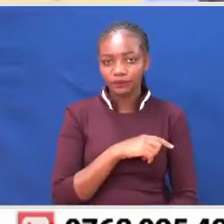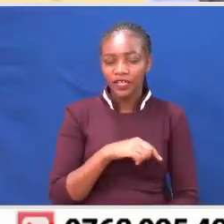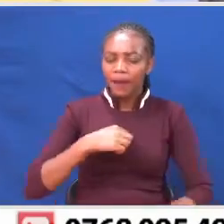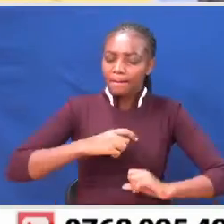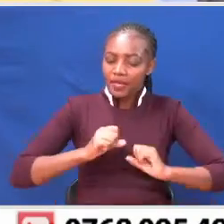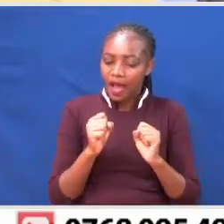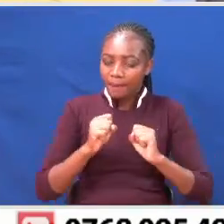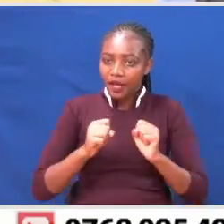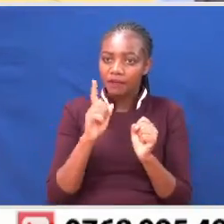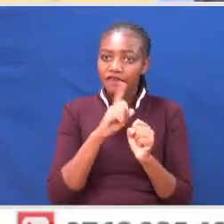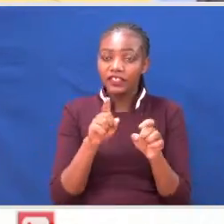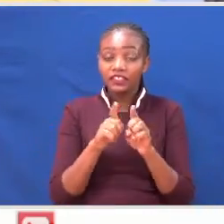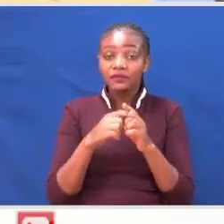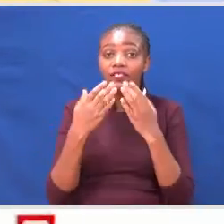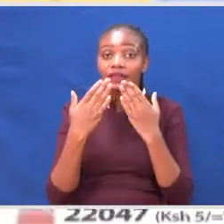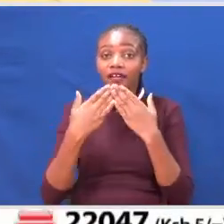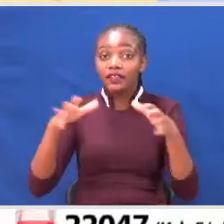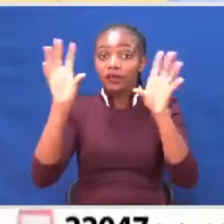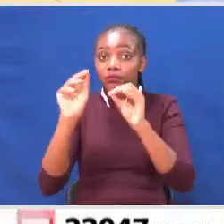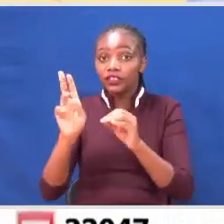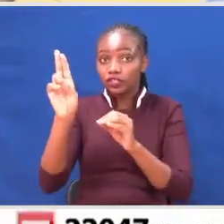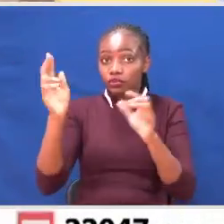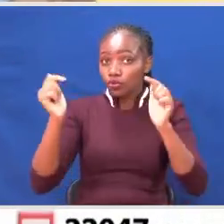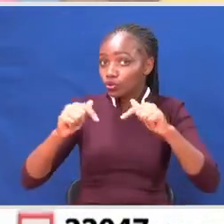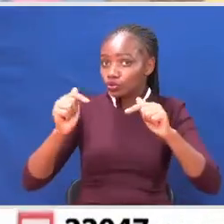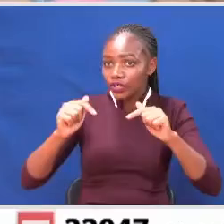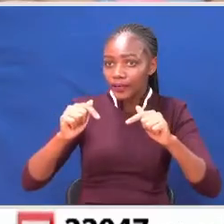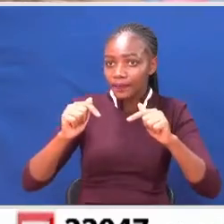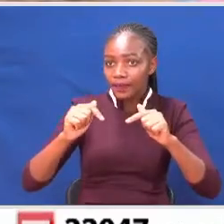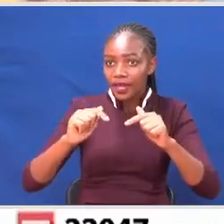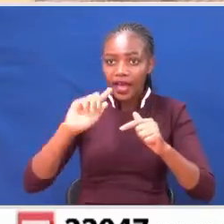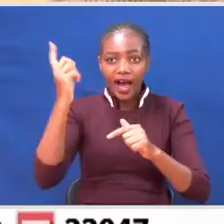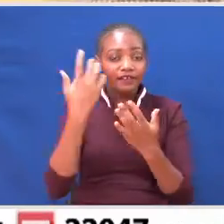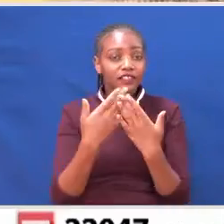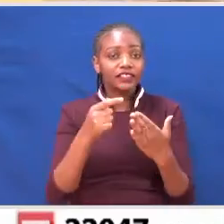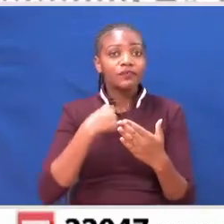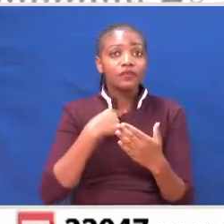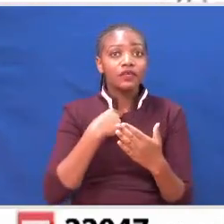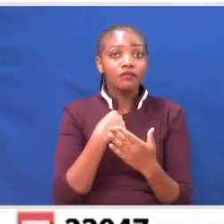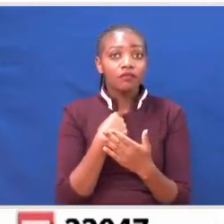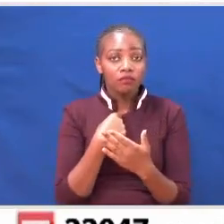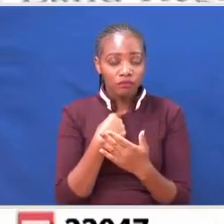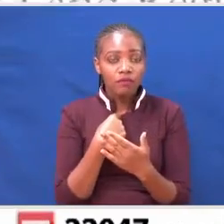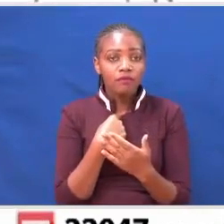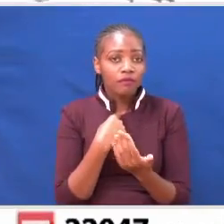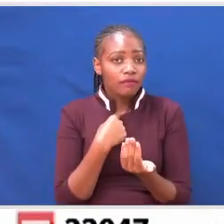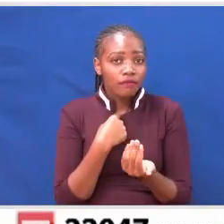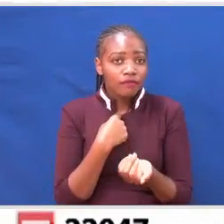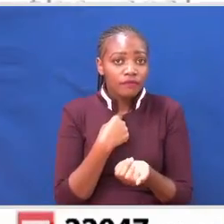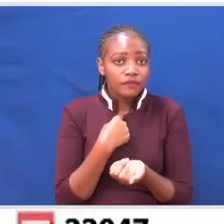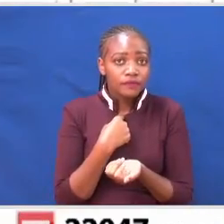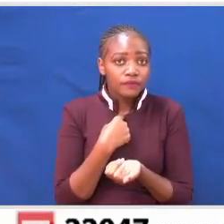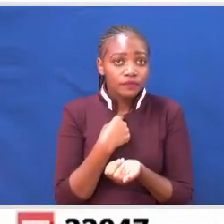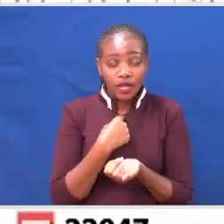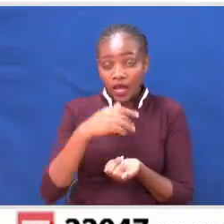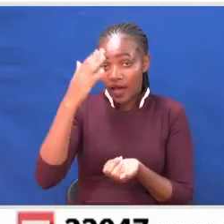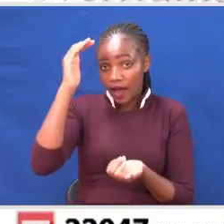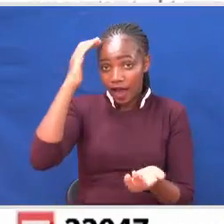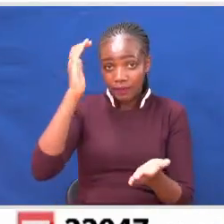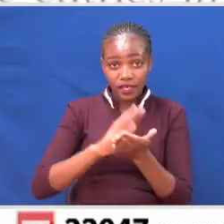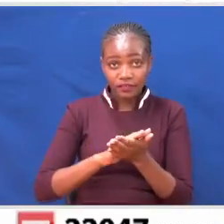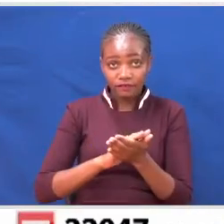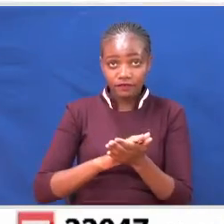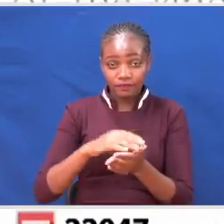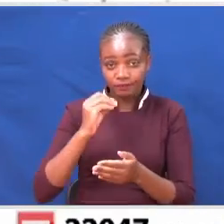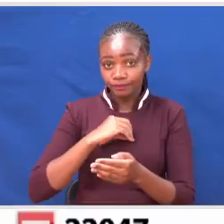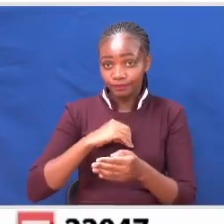rais yetu siku ya leo. Hata kitu ya kwanza mimi nashukuru sana, mimi ni mjane.